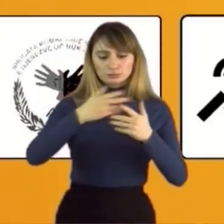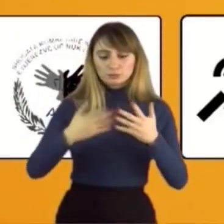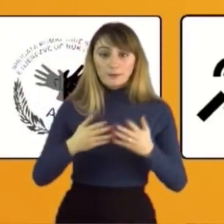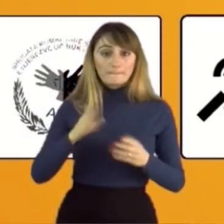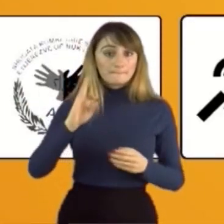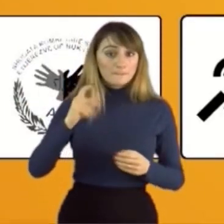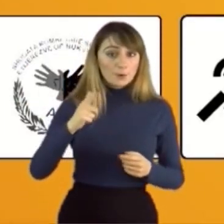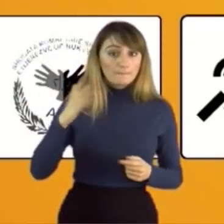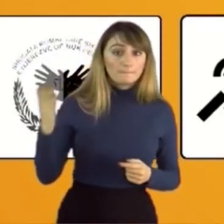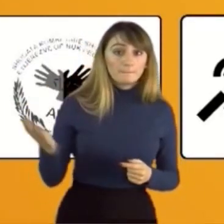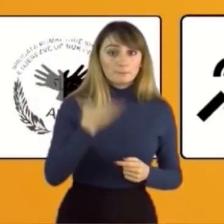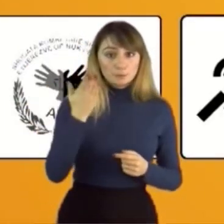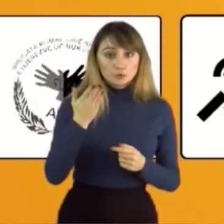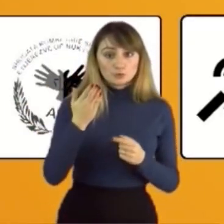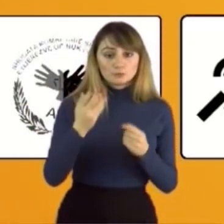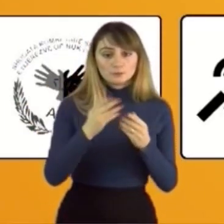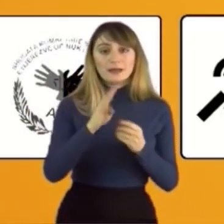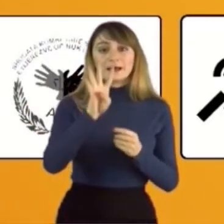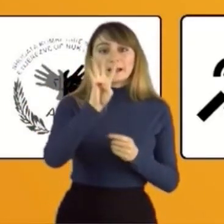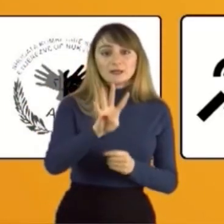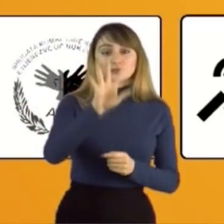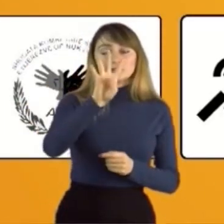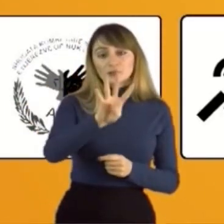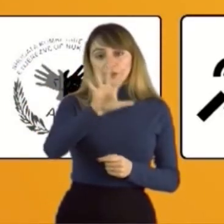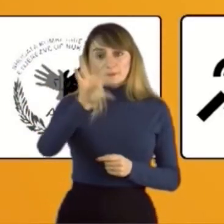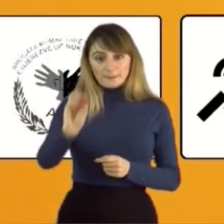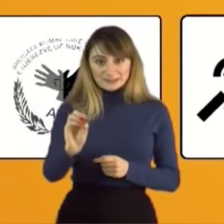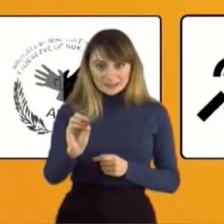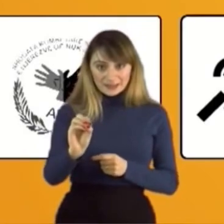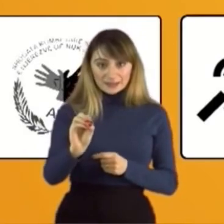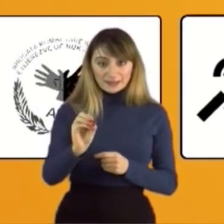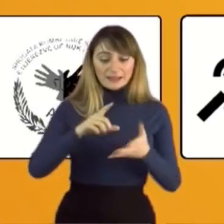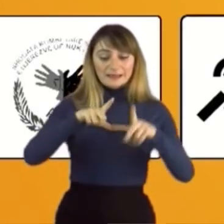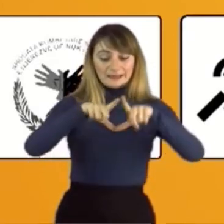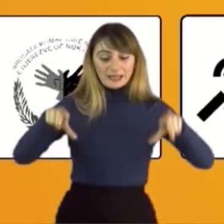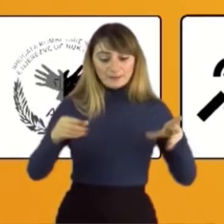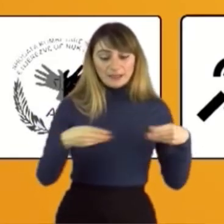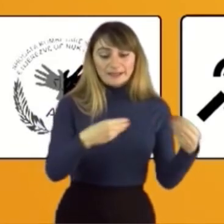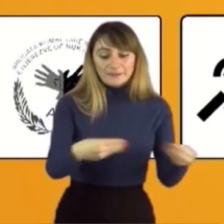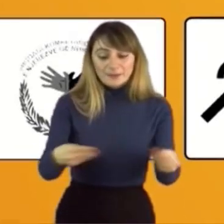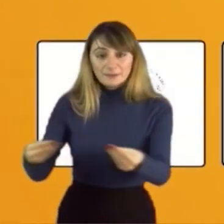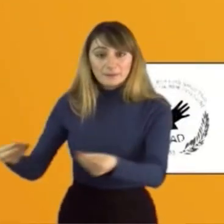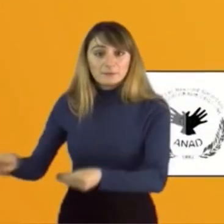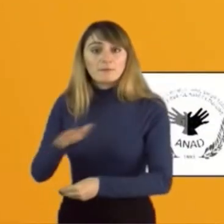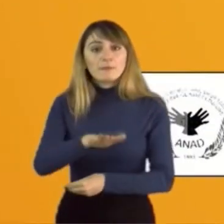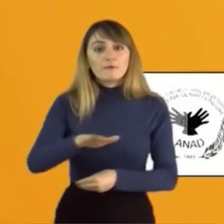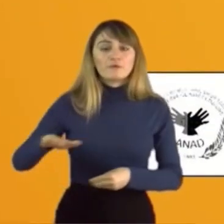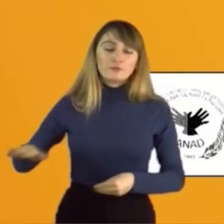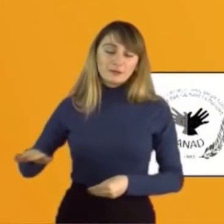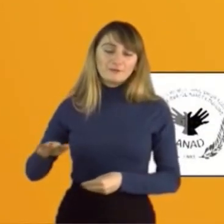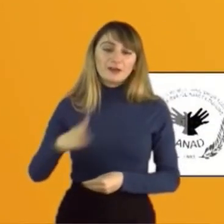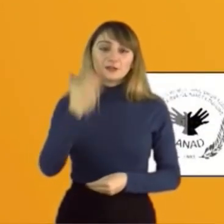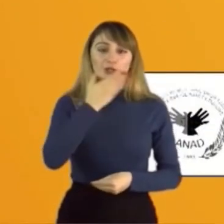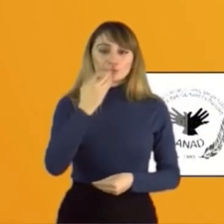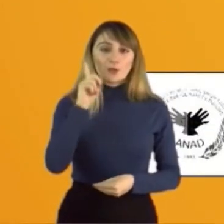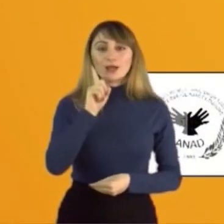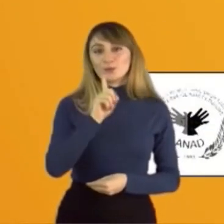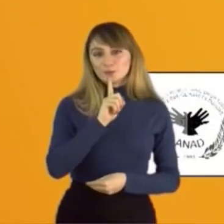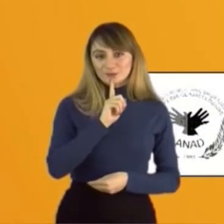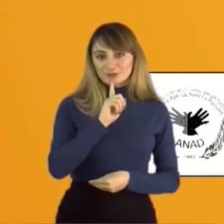jetë 450 fëmijë që nuk dëgjojnë, të cilët ndjekin Institutin e nxënësve që nuk dëgjojnë. Ky projekt financohet